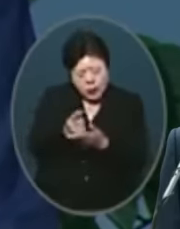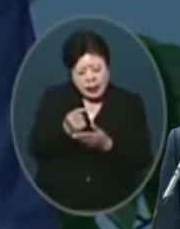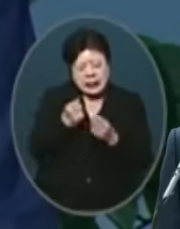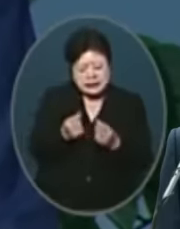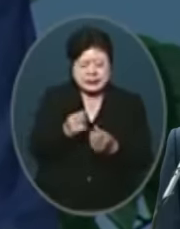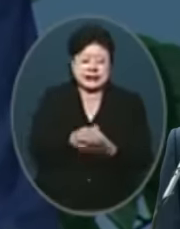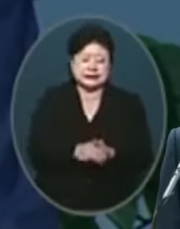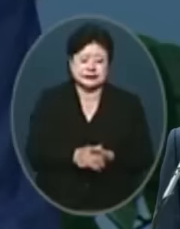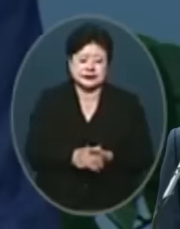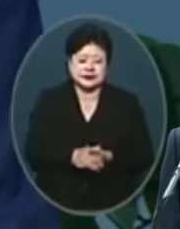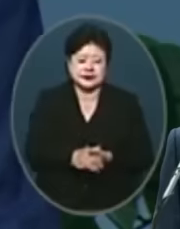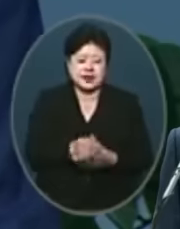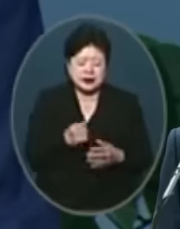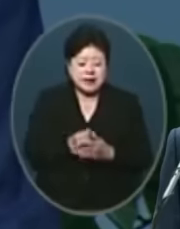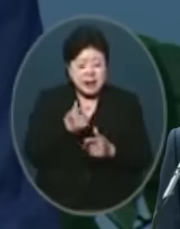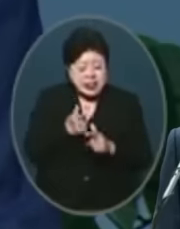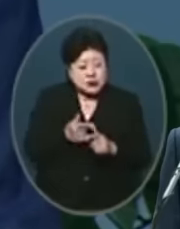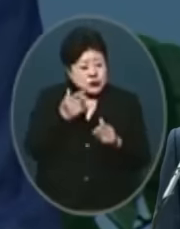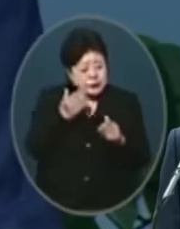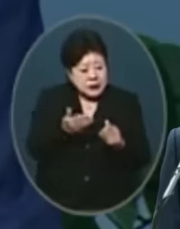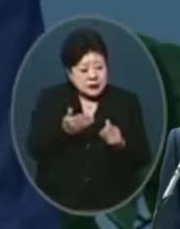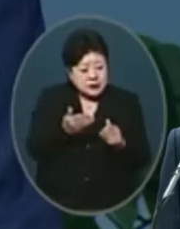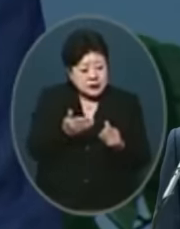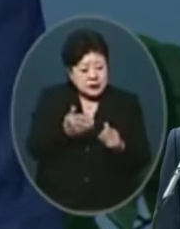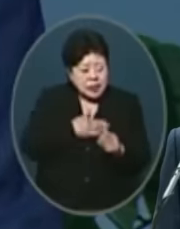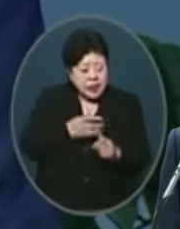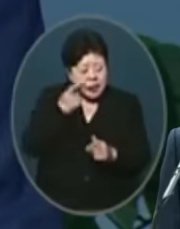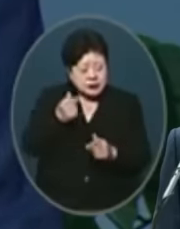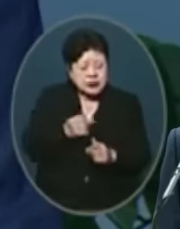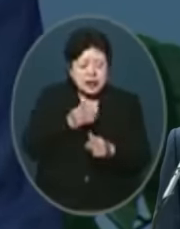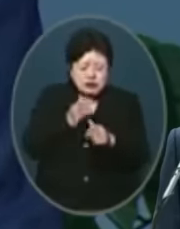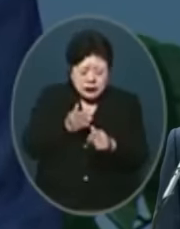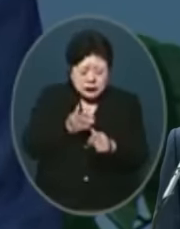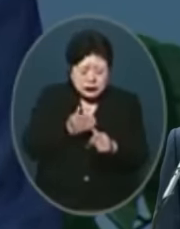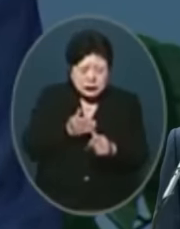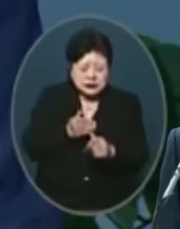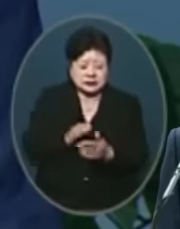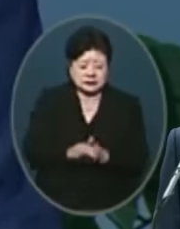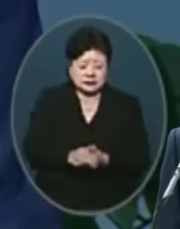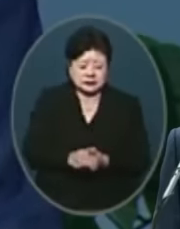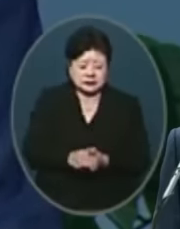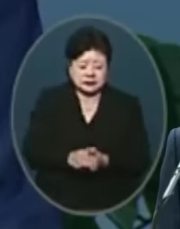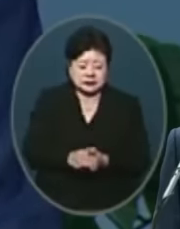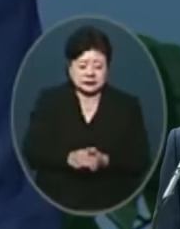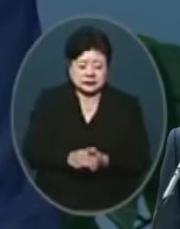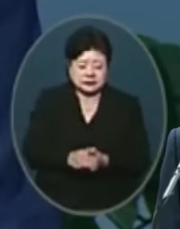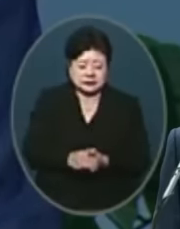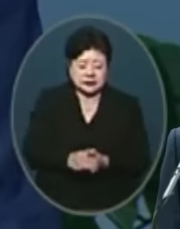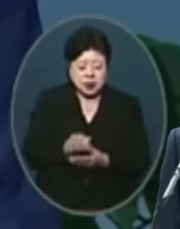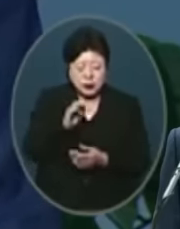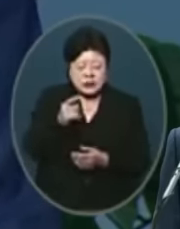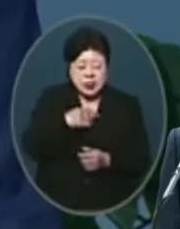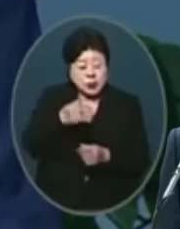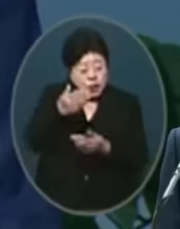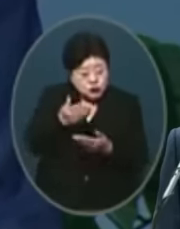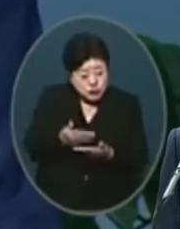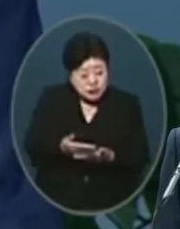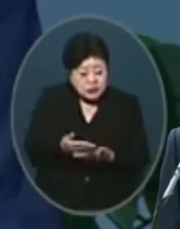것입니다. 그러므로 예수님께서 내가 아버지께 구하겠으니 제가 또한 보혜사를